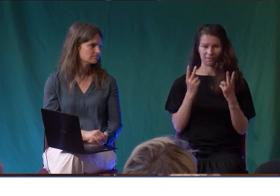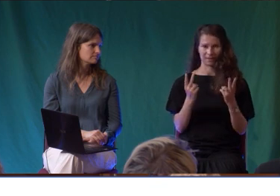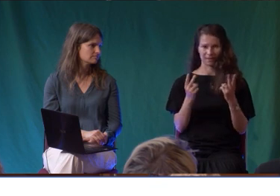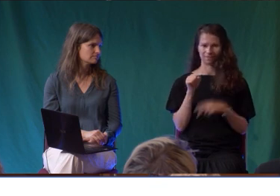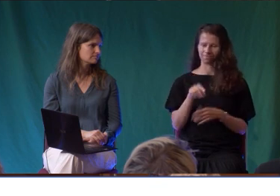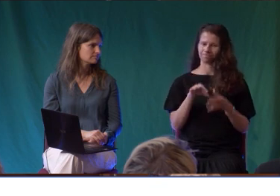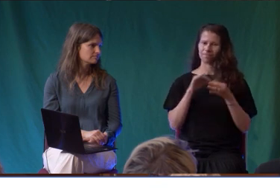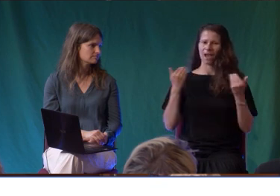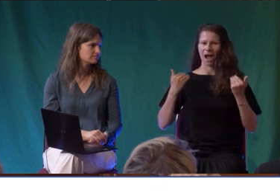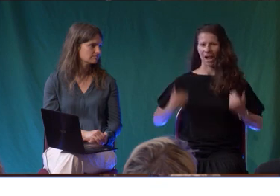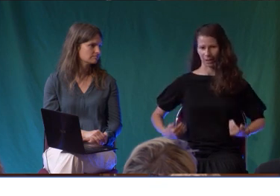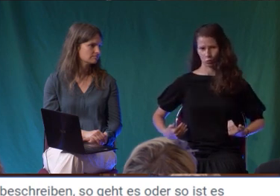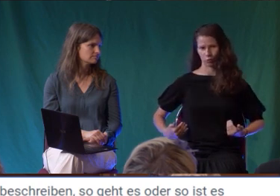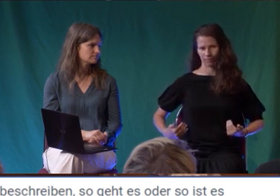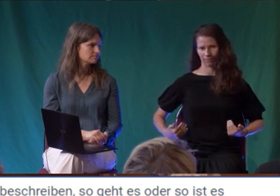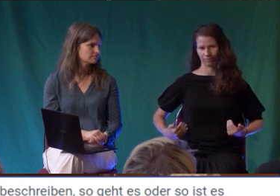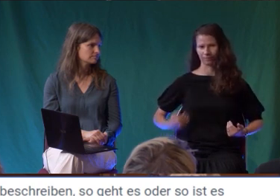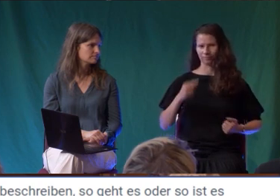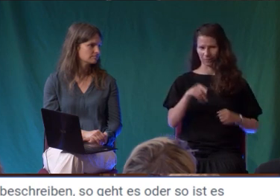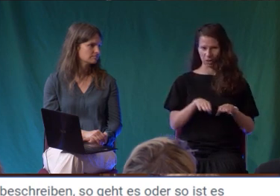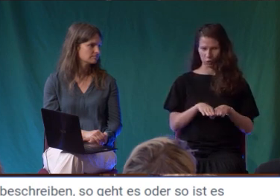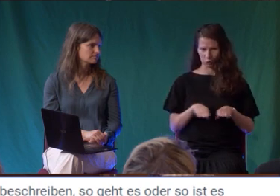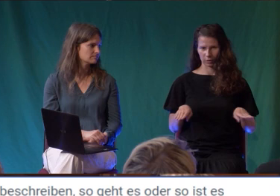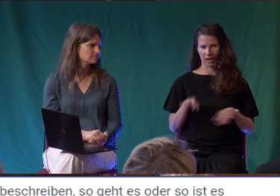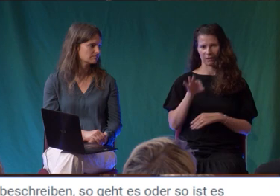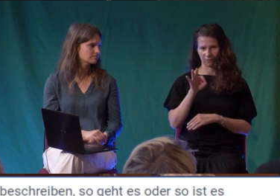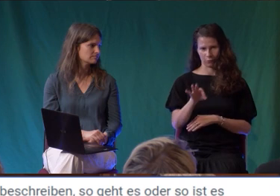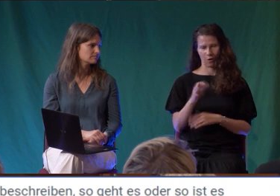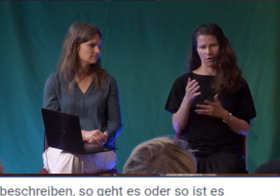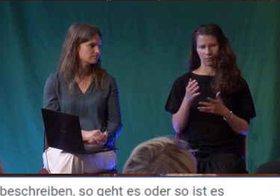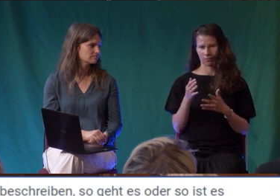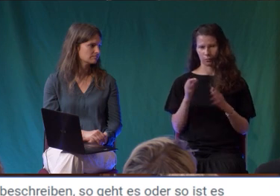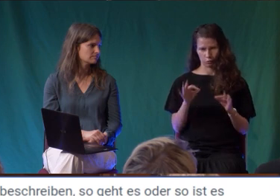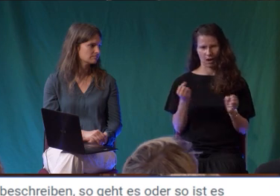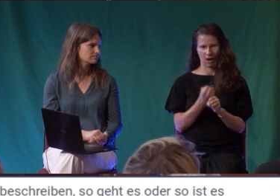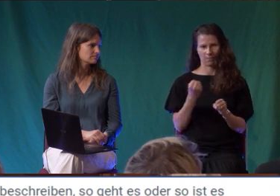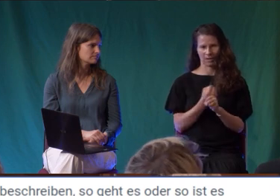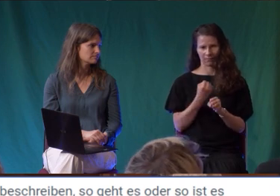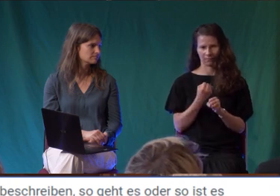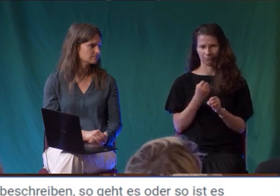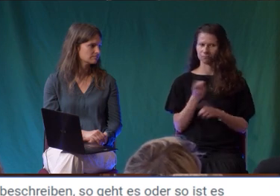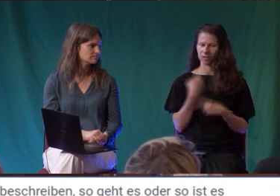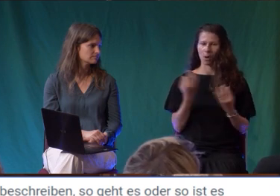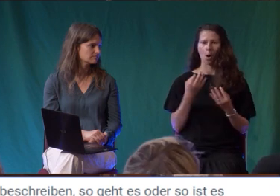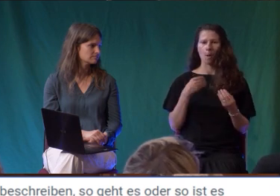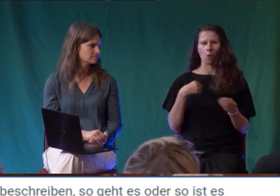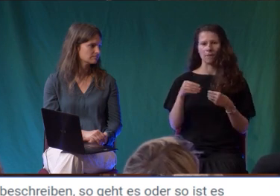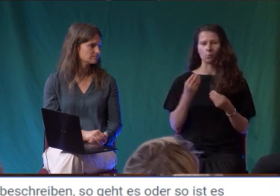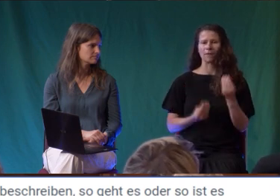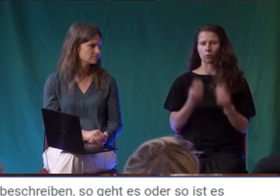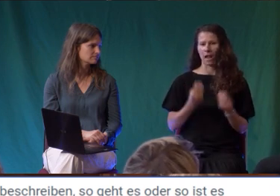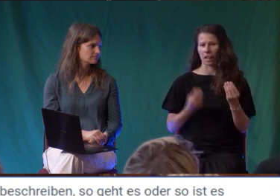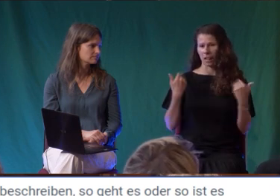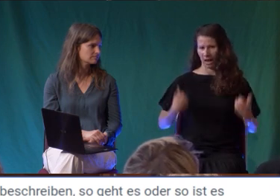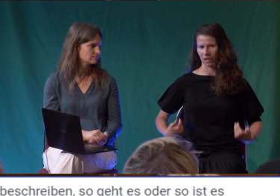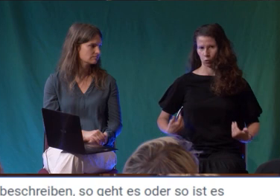Unterstützungsarbeit dass wir nämlich eine entsprechende professionelle Haltung mitbringen müssen in die Arbeit und daraus leitet sich